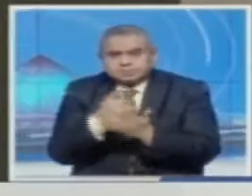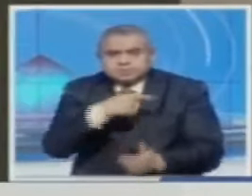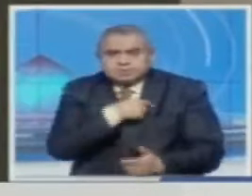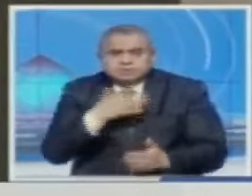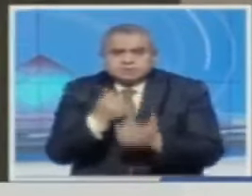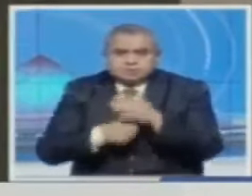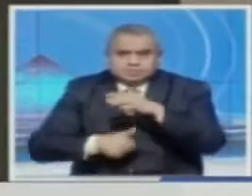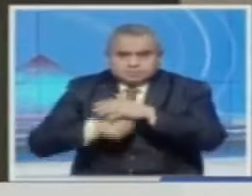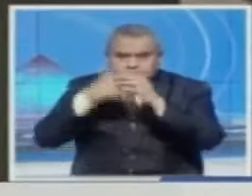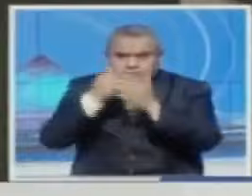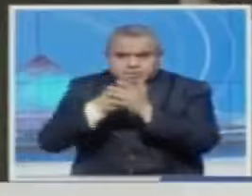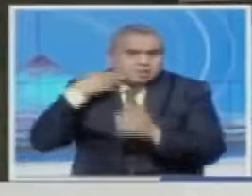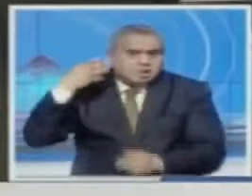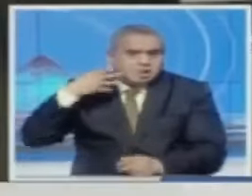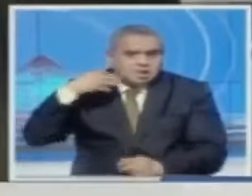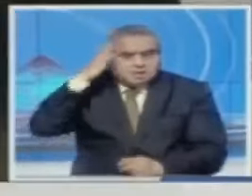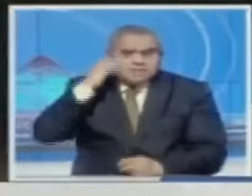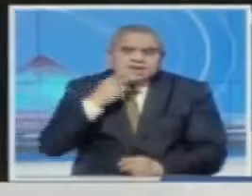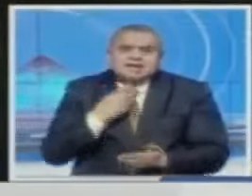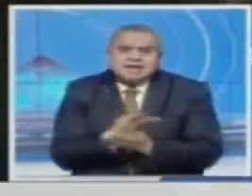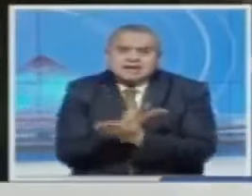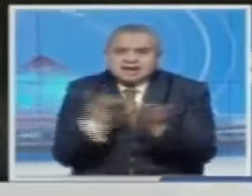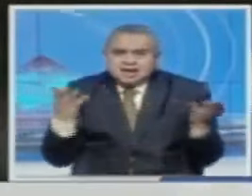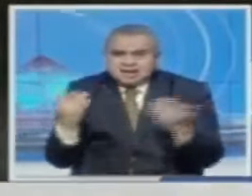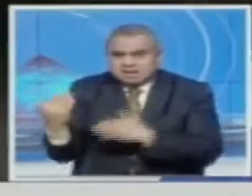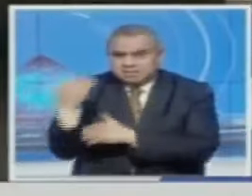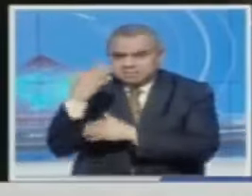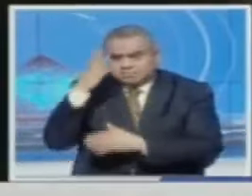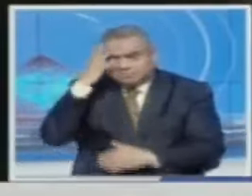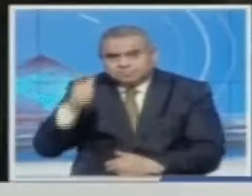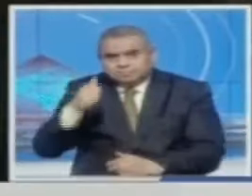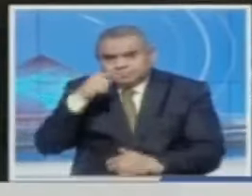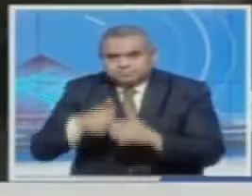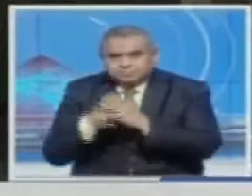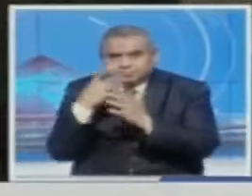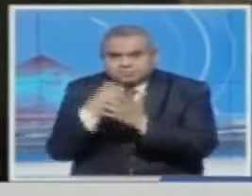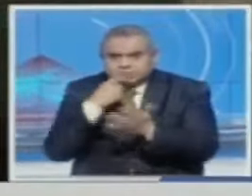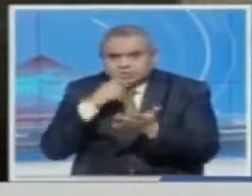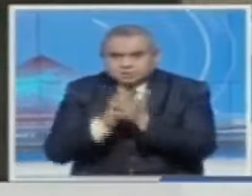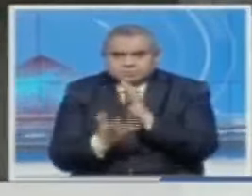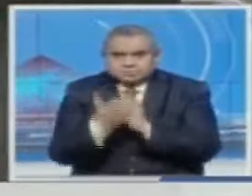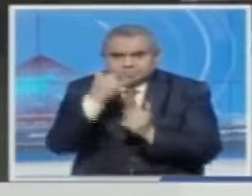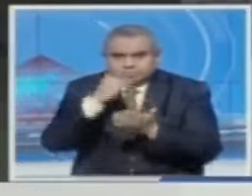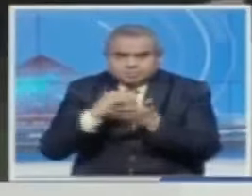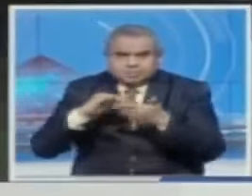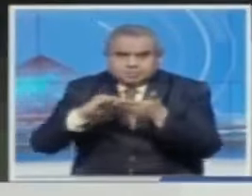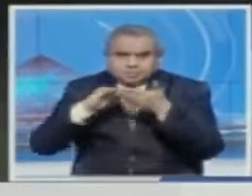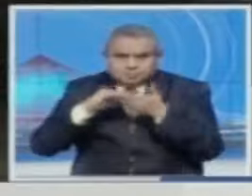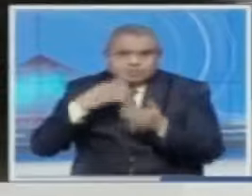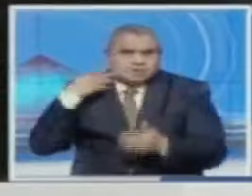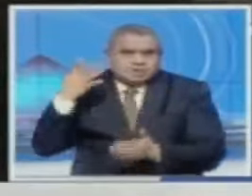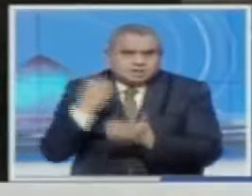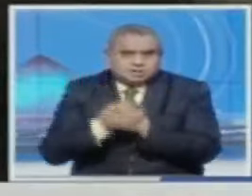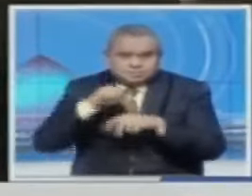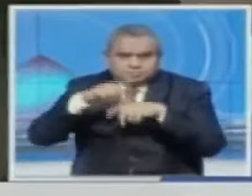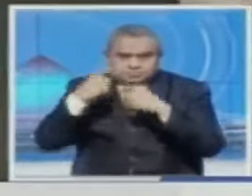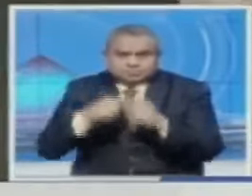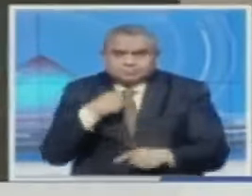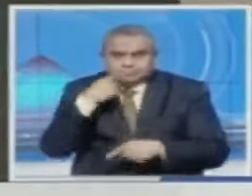يقترن عند الليبيين بالخير بين الأشقاء، أطلق أيضا على قوافل المساعدات المصرية إلى درنا.